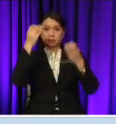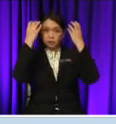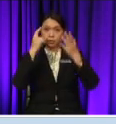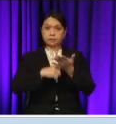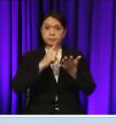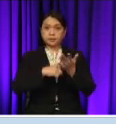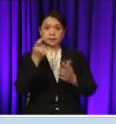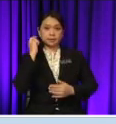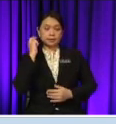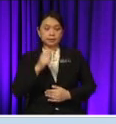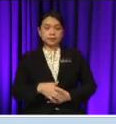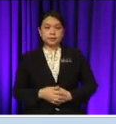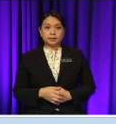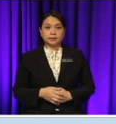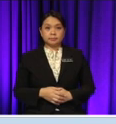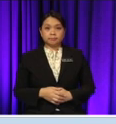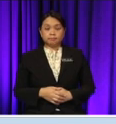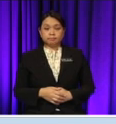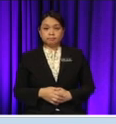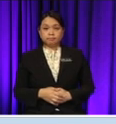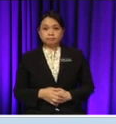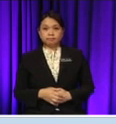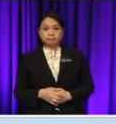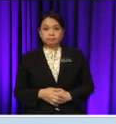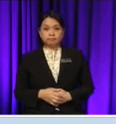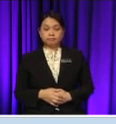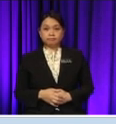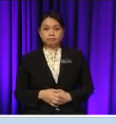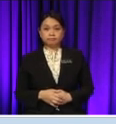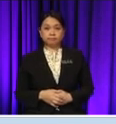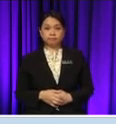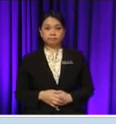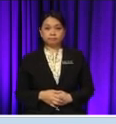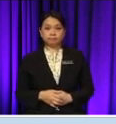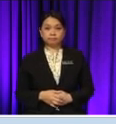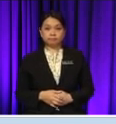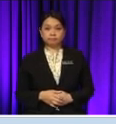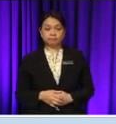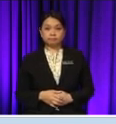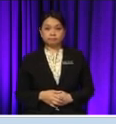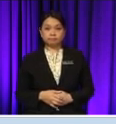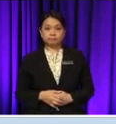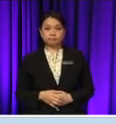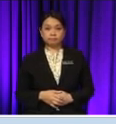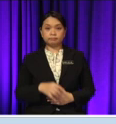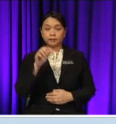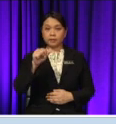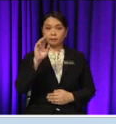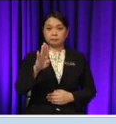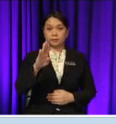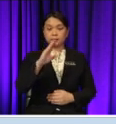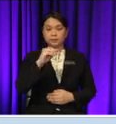satu persatu dan B di sangat bergairah